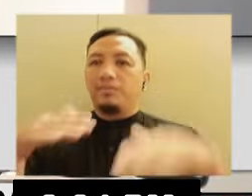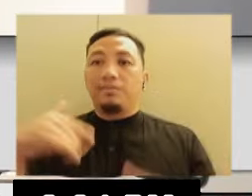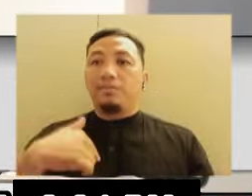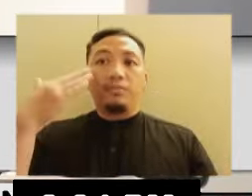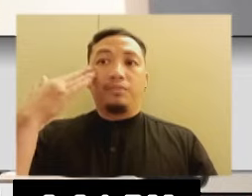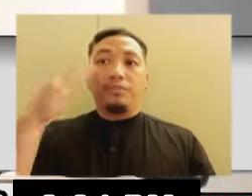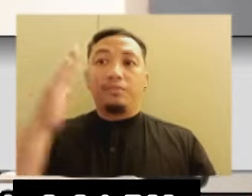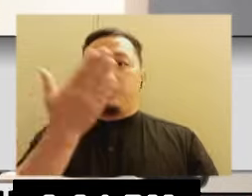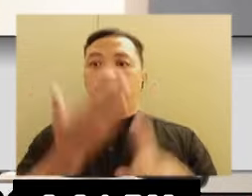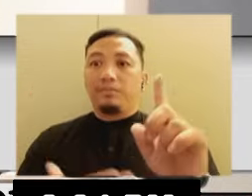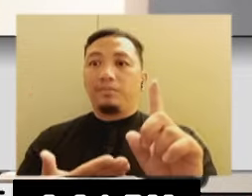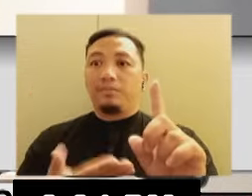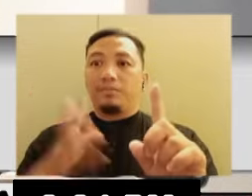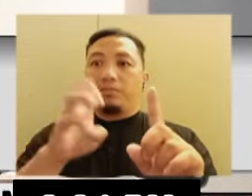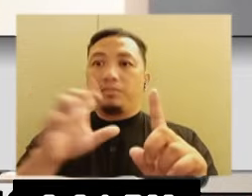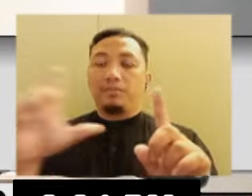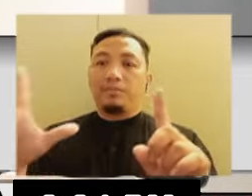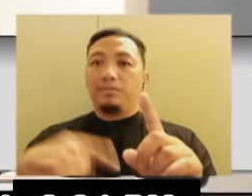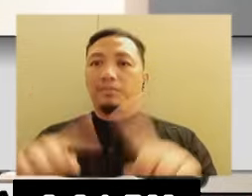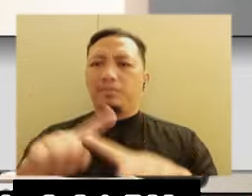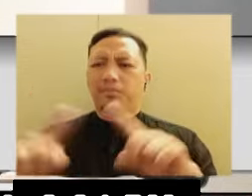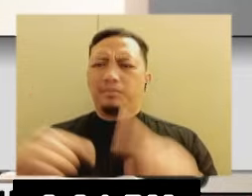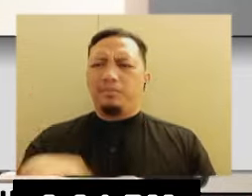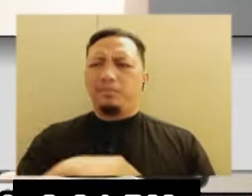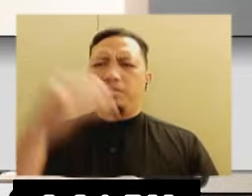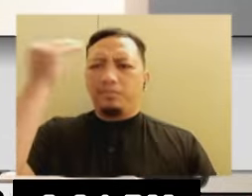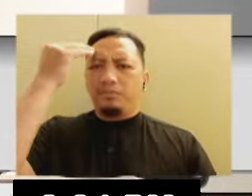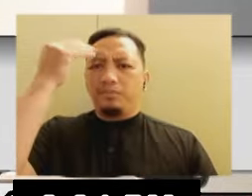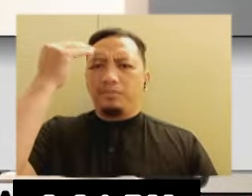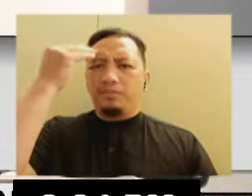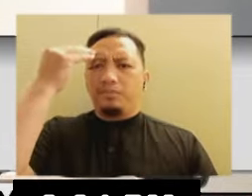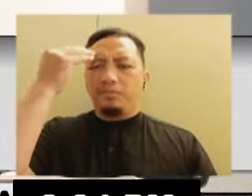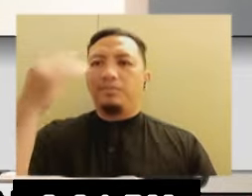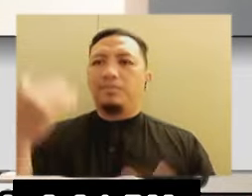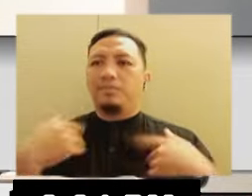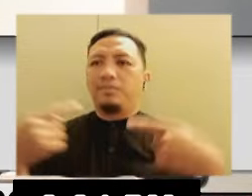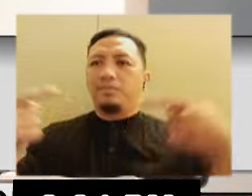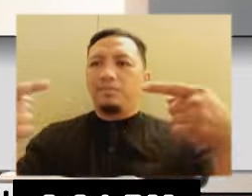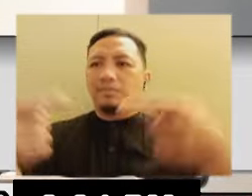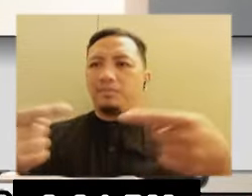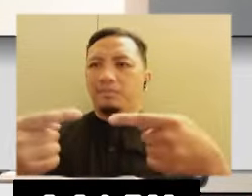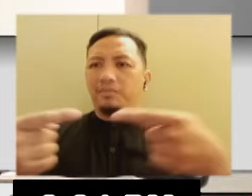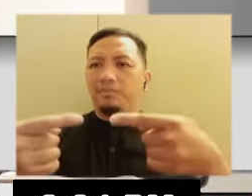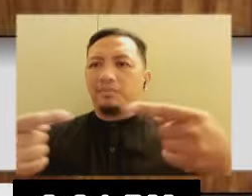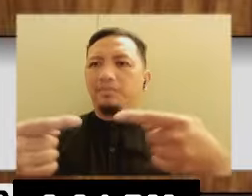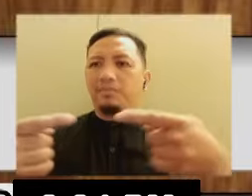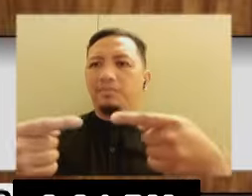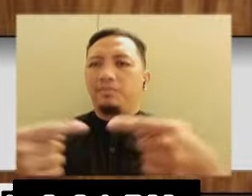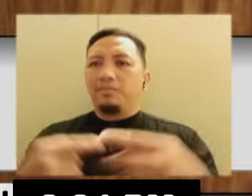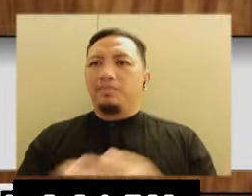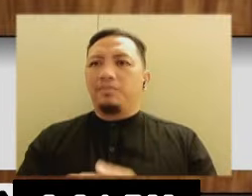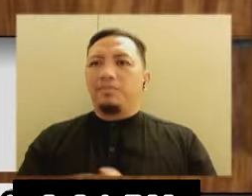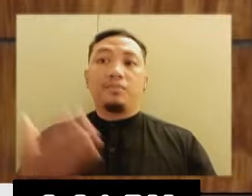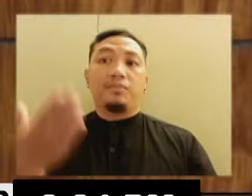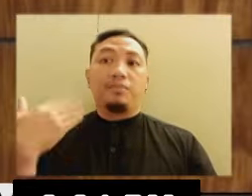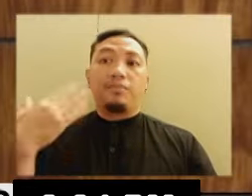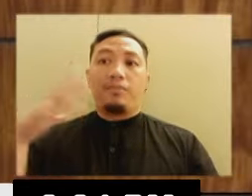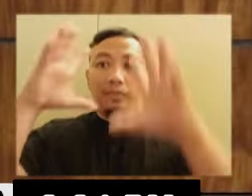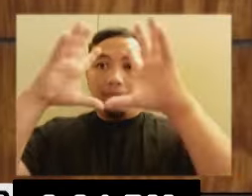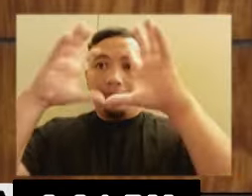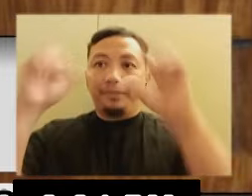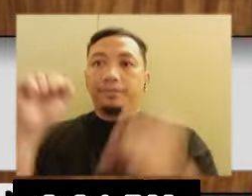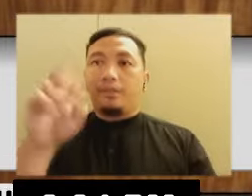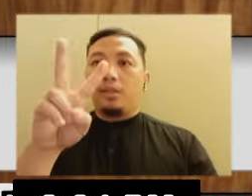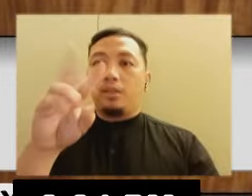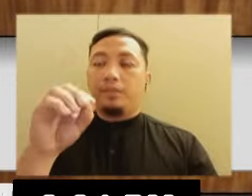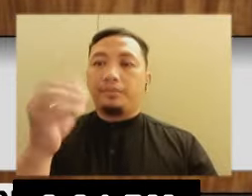Pero syempre, alam naman natin na ika nga may rivalry sila nung dating Pangulo. 2016 pa,